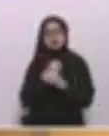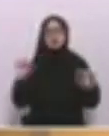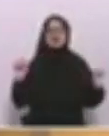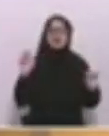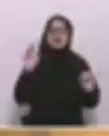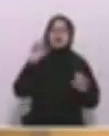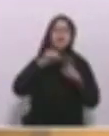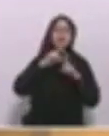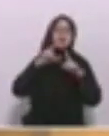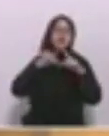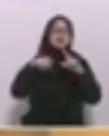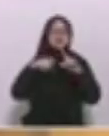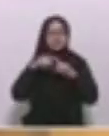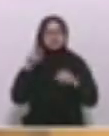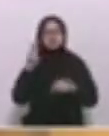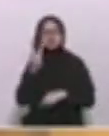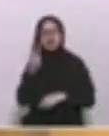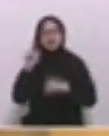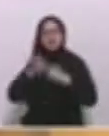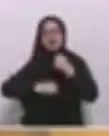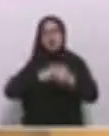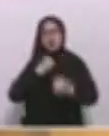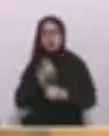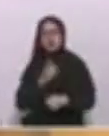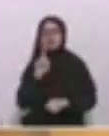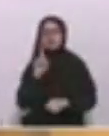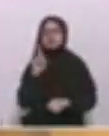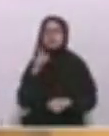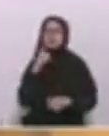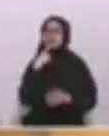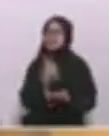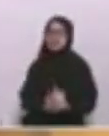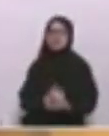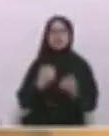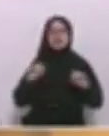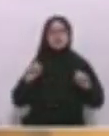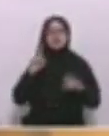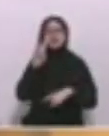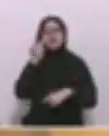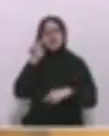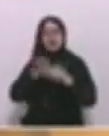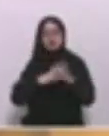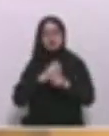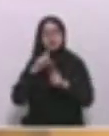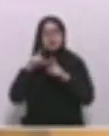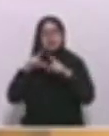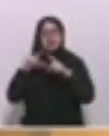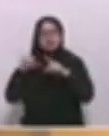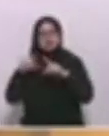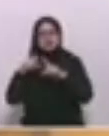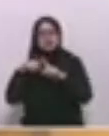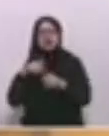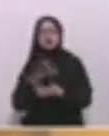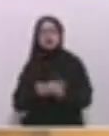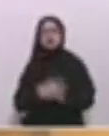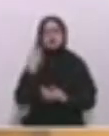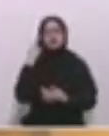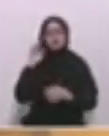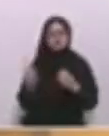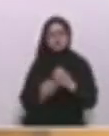selama 2 tahun Kenapa penting pajak ini dibebaskan selama 2 tahun karena apa ini untuk menjamin